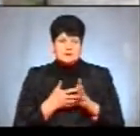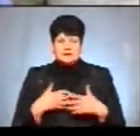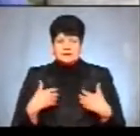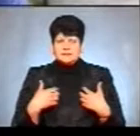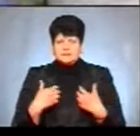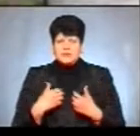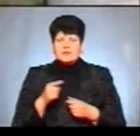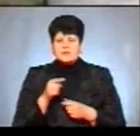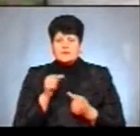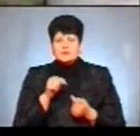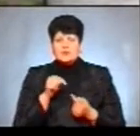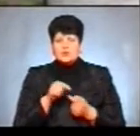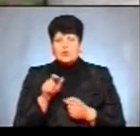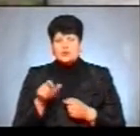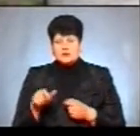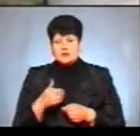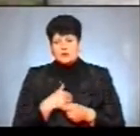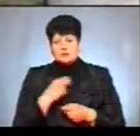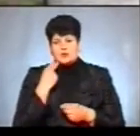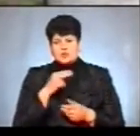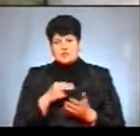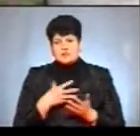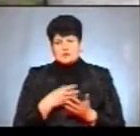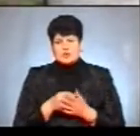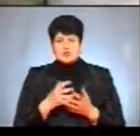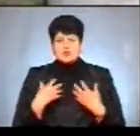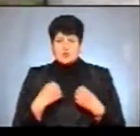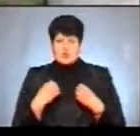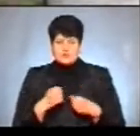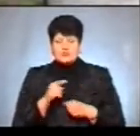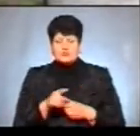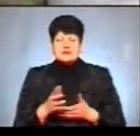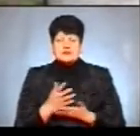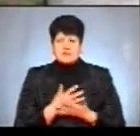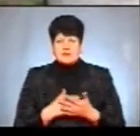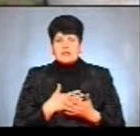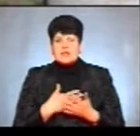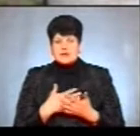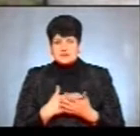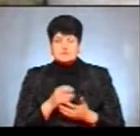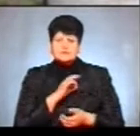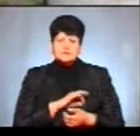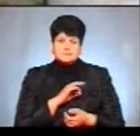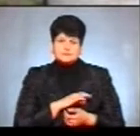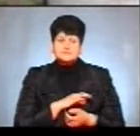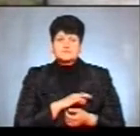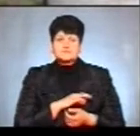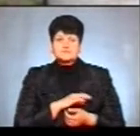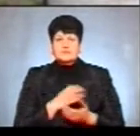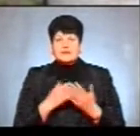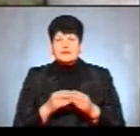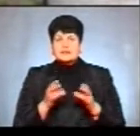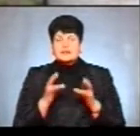відповідно людина хоче покращити своє здоров'я. Тому її зривають активно, споживають, але